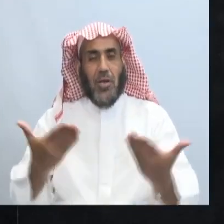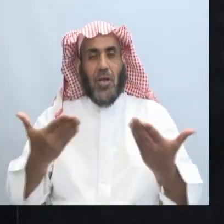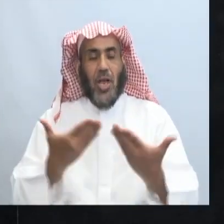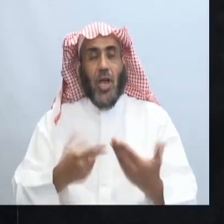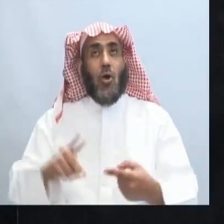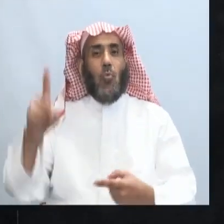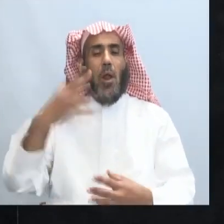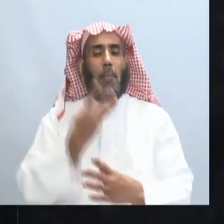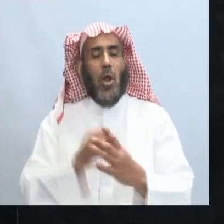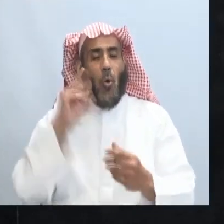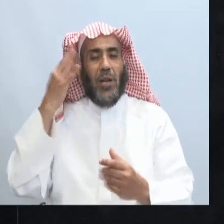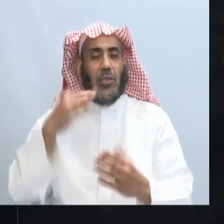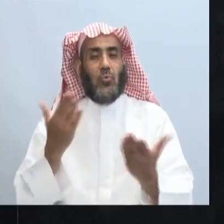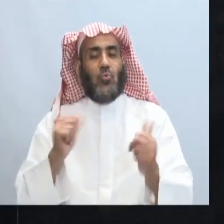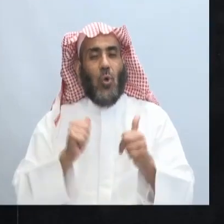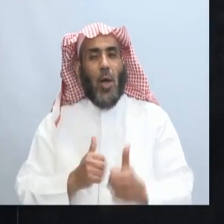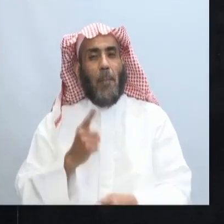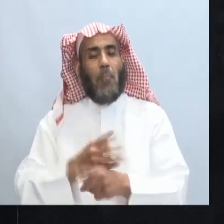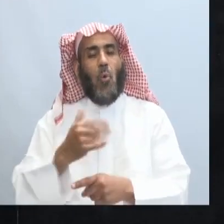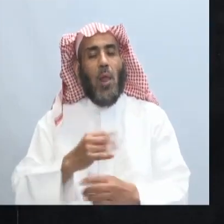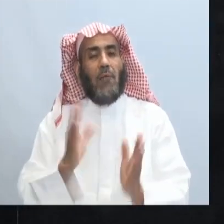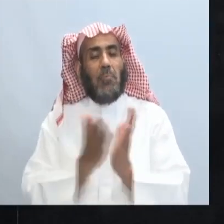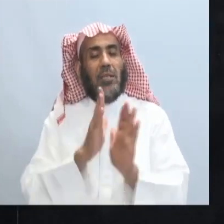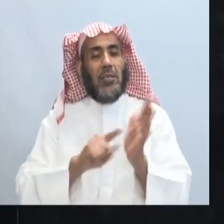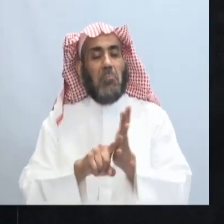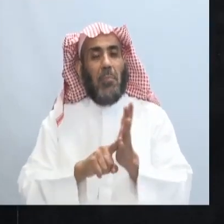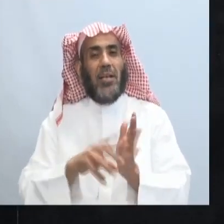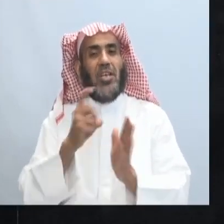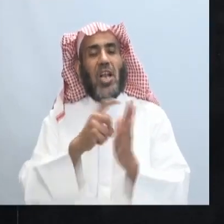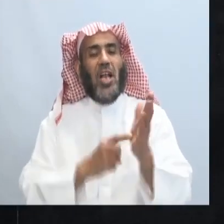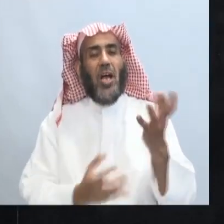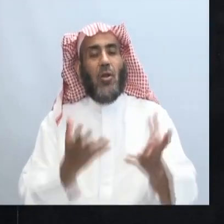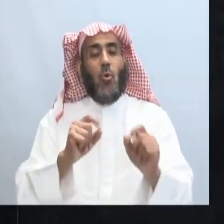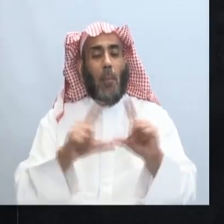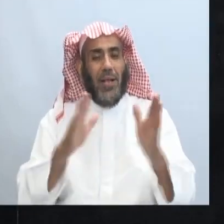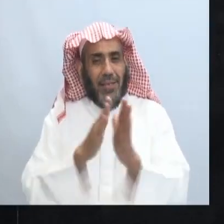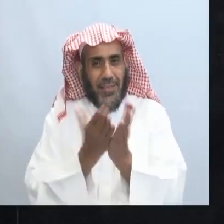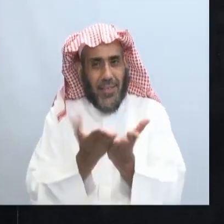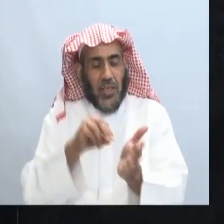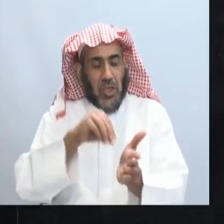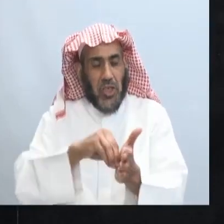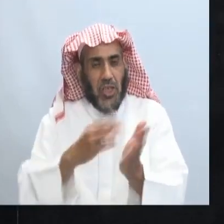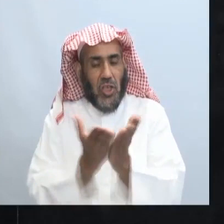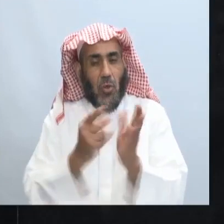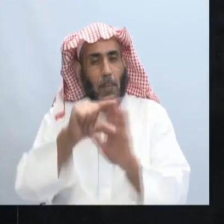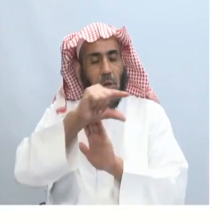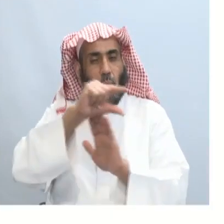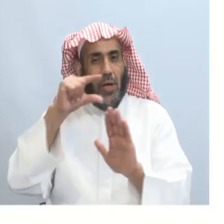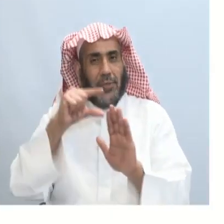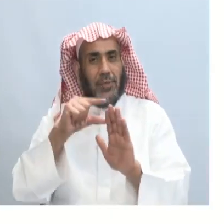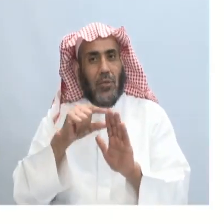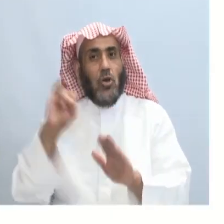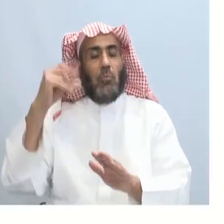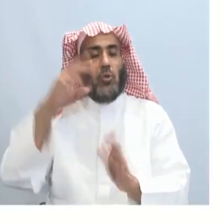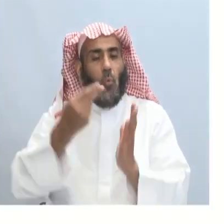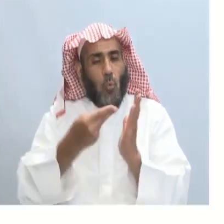الله ابنائي وبناتي الطلاب في ماده مبادئ القانون وبين يدينا درسنا في هذا اليوم بعنوان